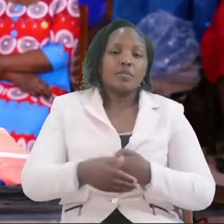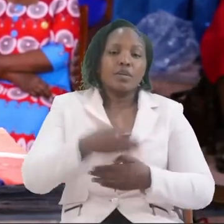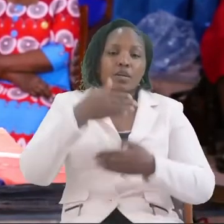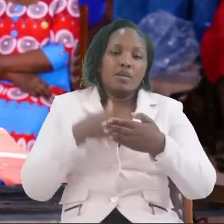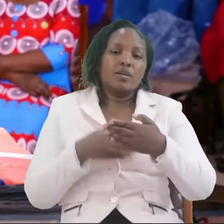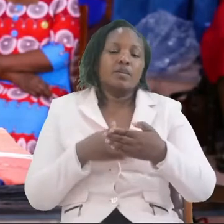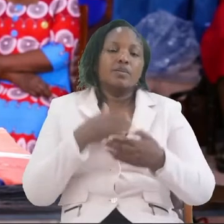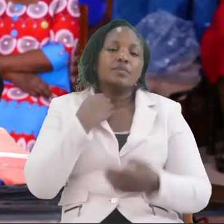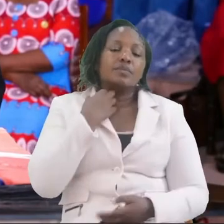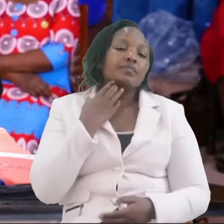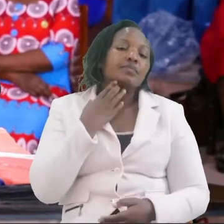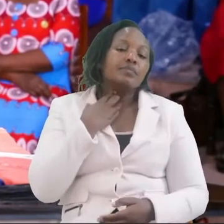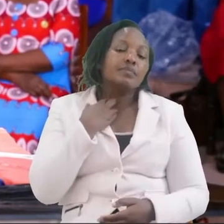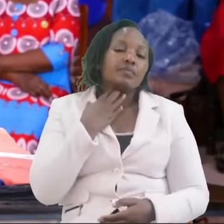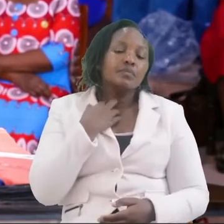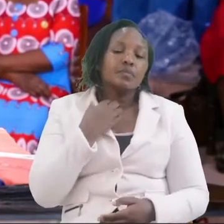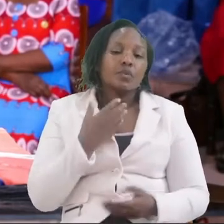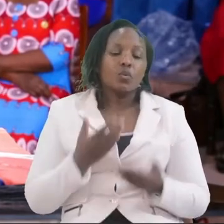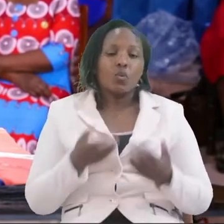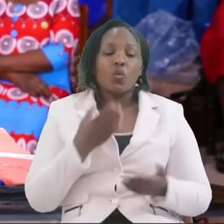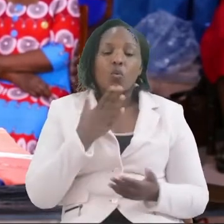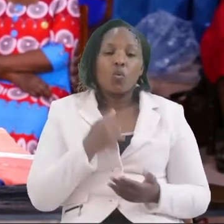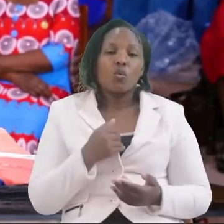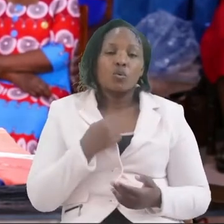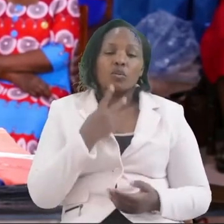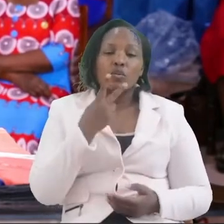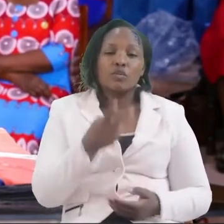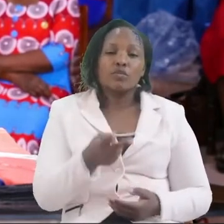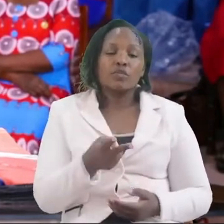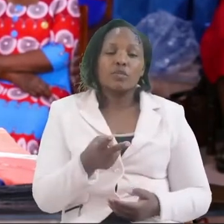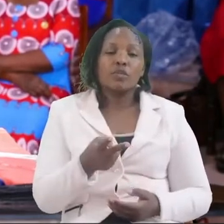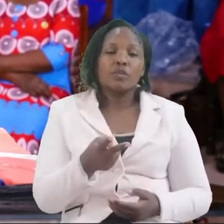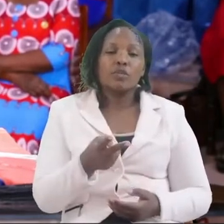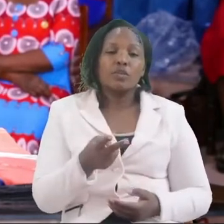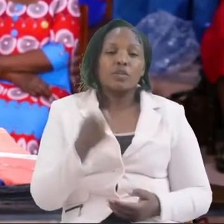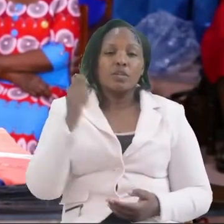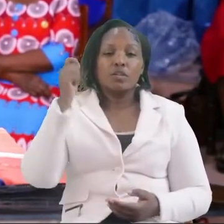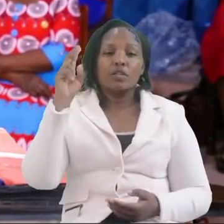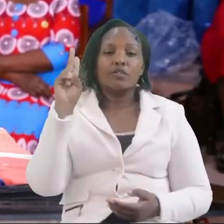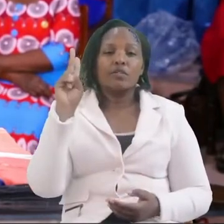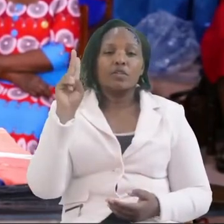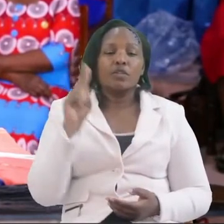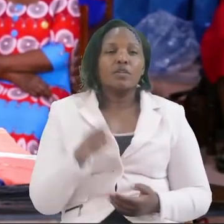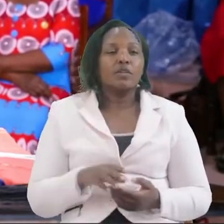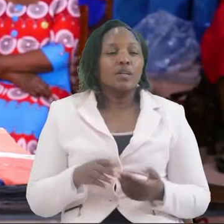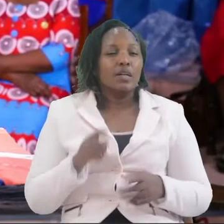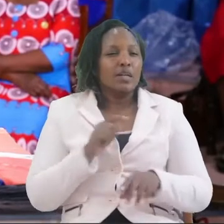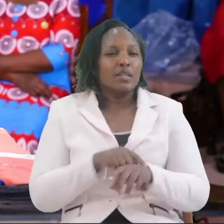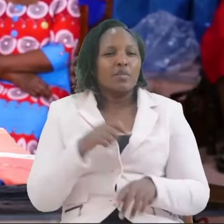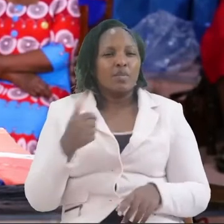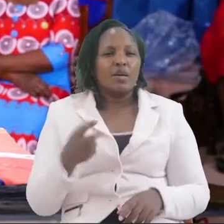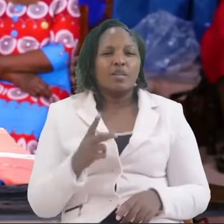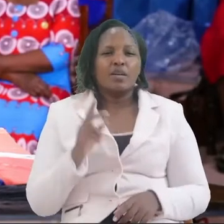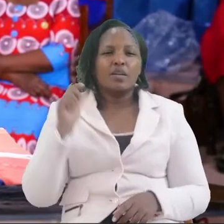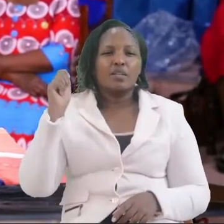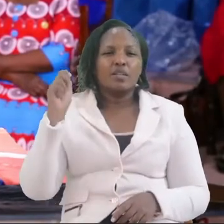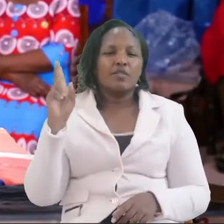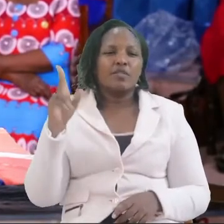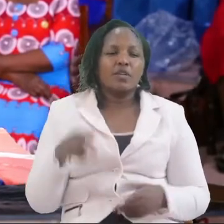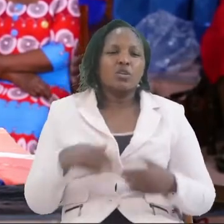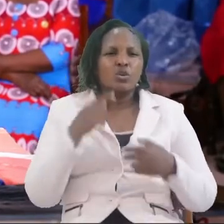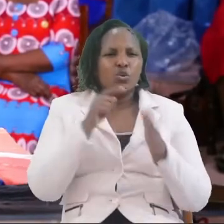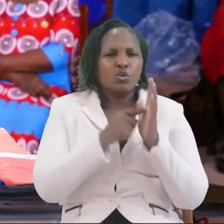vile tunataka kutazama, na sisemi ni mbaya, lakini saa zingine tunatazama runinga, na unajua runinga inatupatia maisha mengine